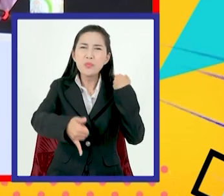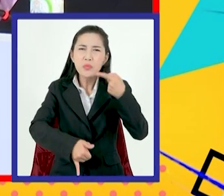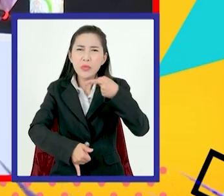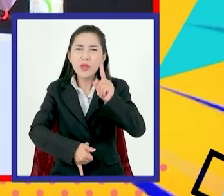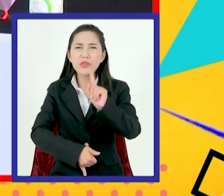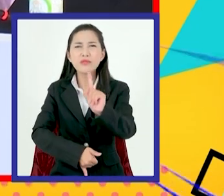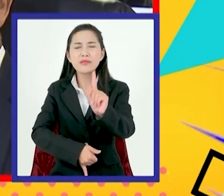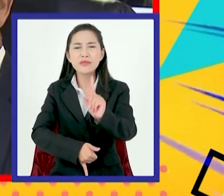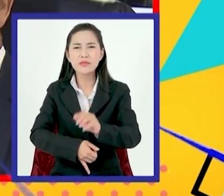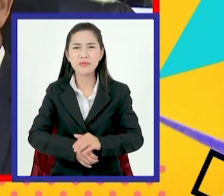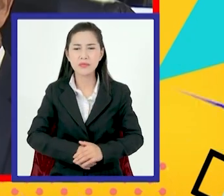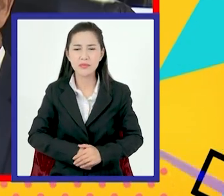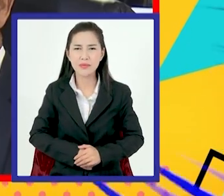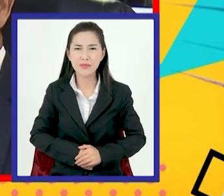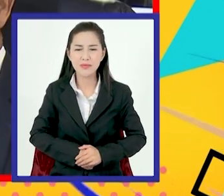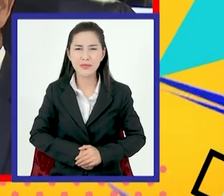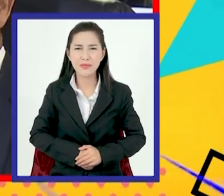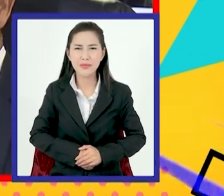ร